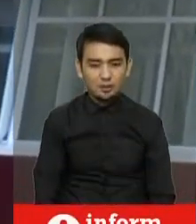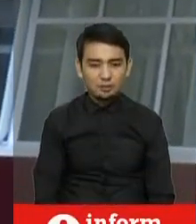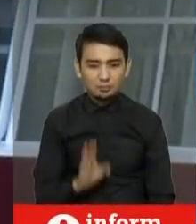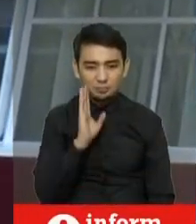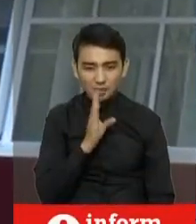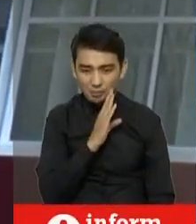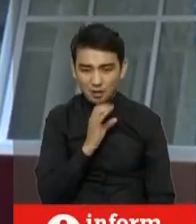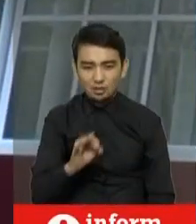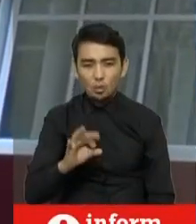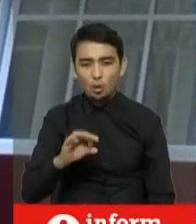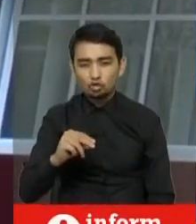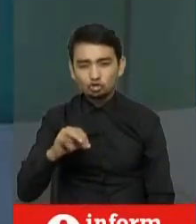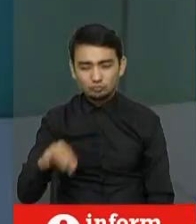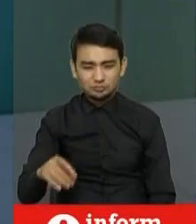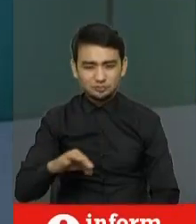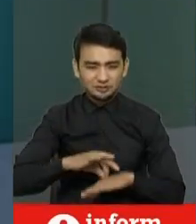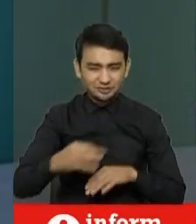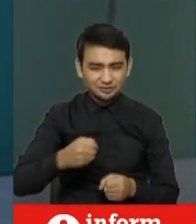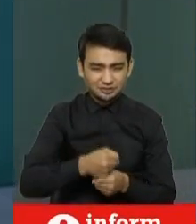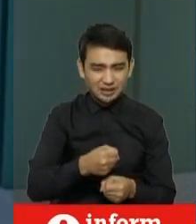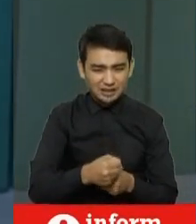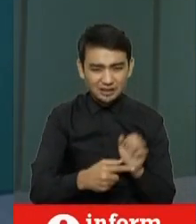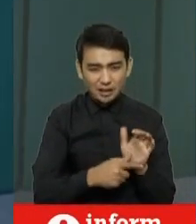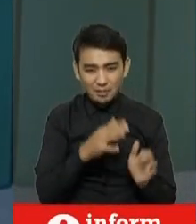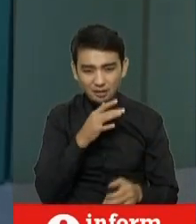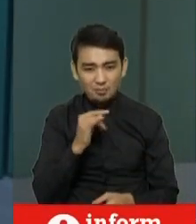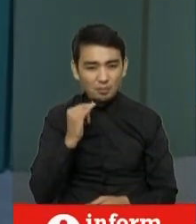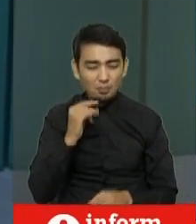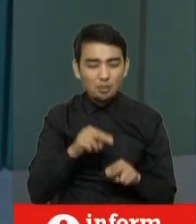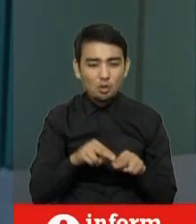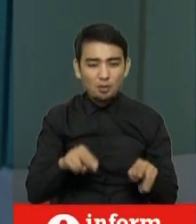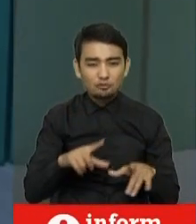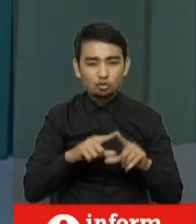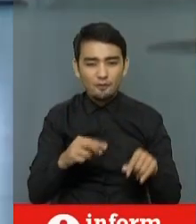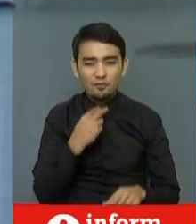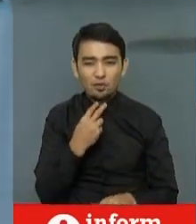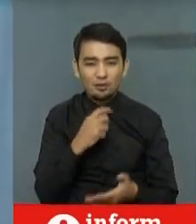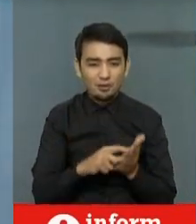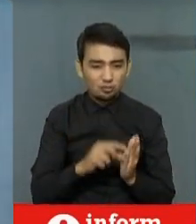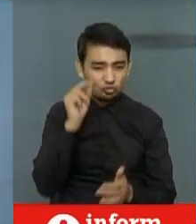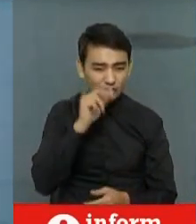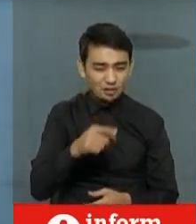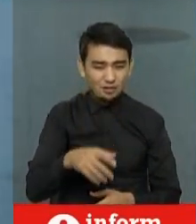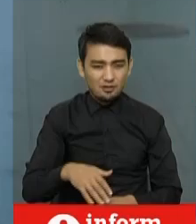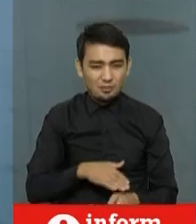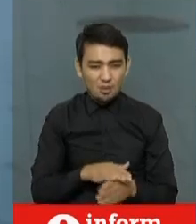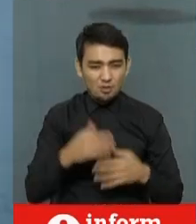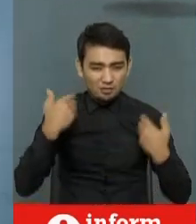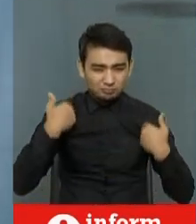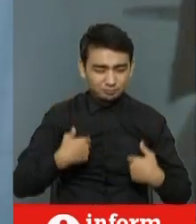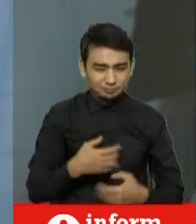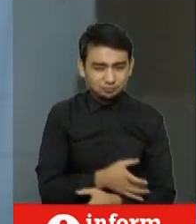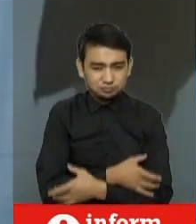Анасы мен өгей әкесінен оңбай таяқ жеген қыз Петропавлдағы мектептердің бірінде 2-ші сыныпты оқиды. Оқушының денесіндегі соққының